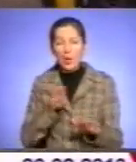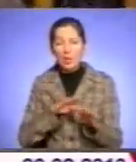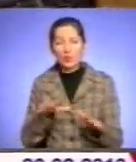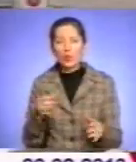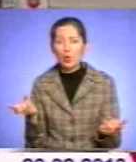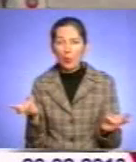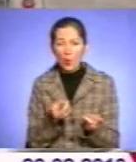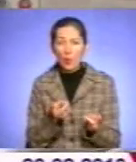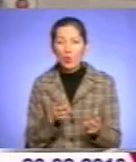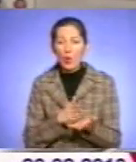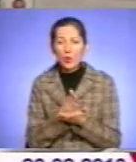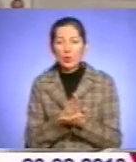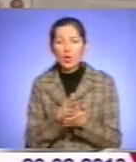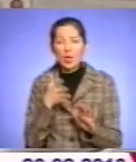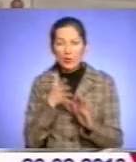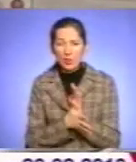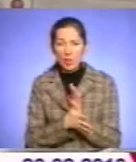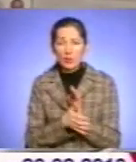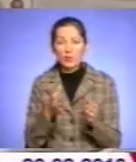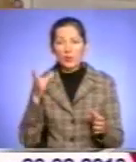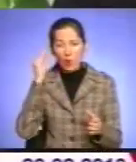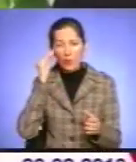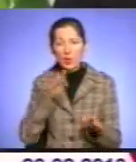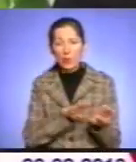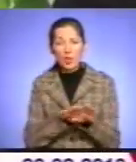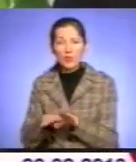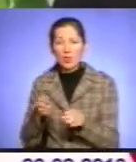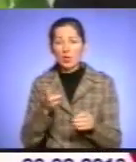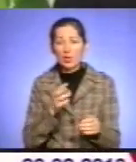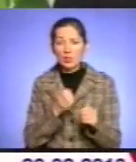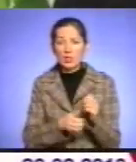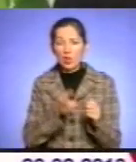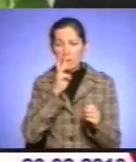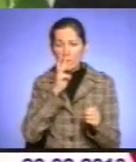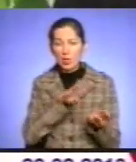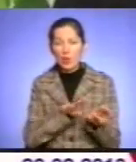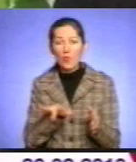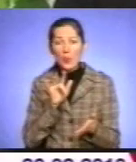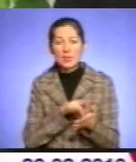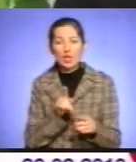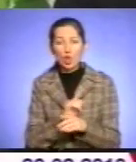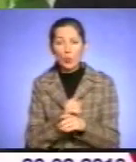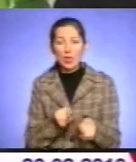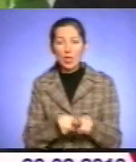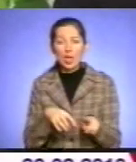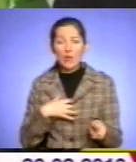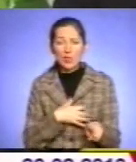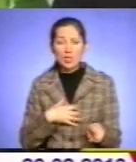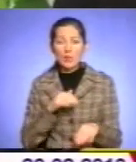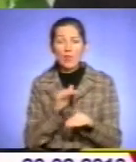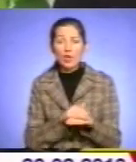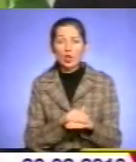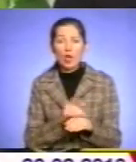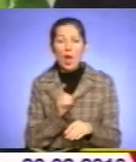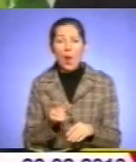із врахуванням рівня середньої зарплати в місті Тернополі. Такий важливий фактор, як, скажімо, пасажиропотік,